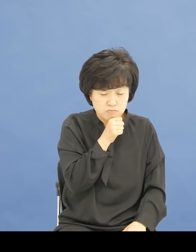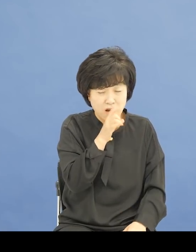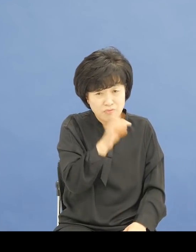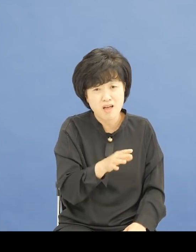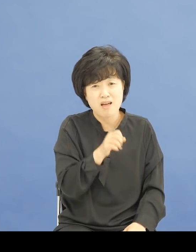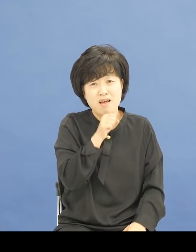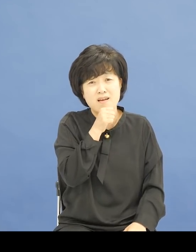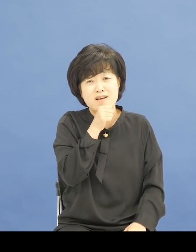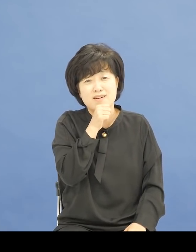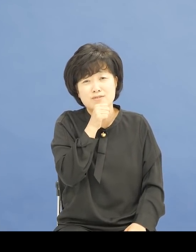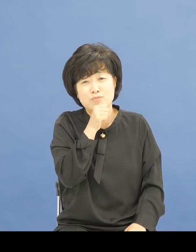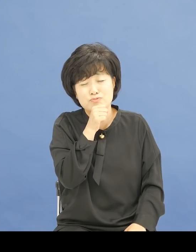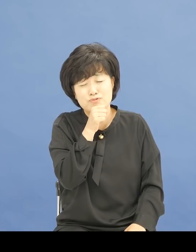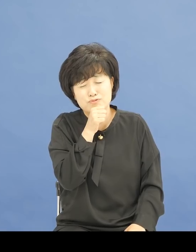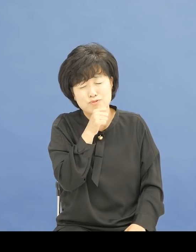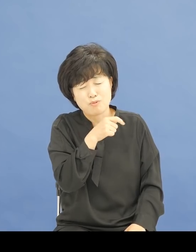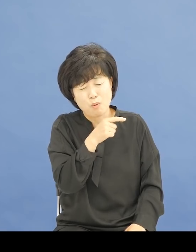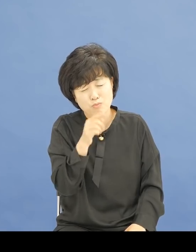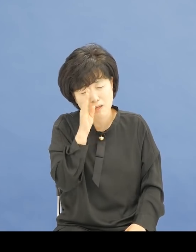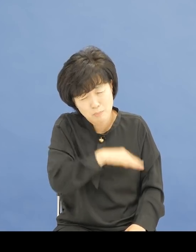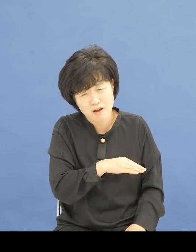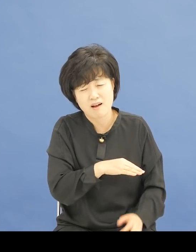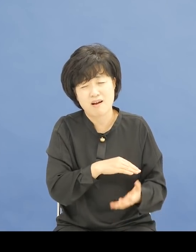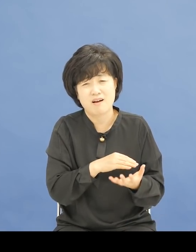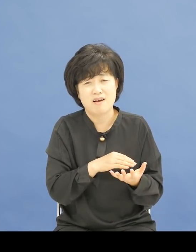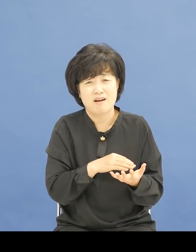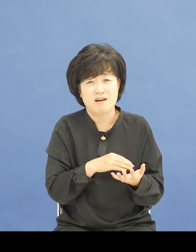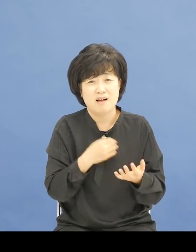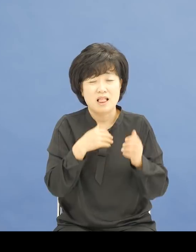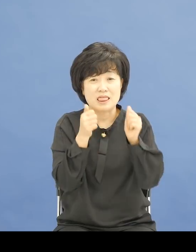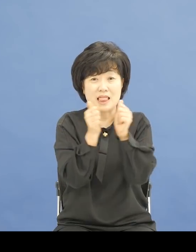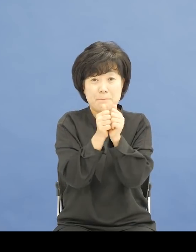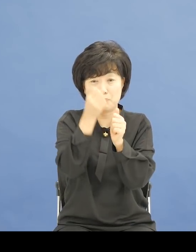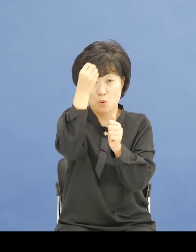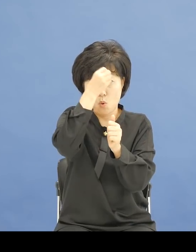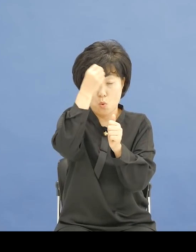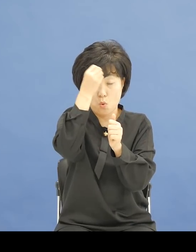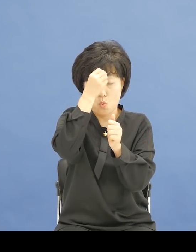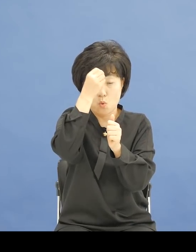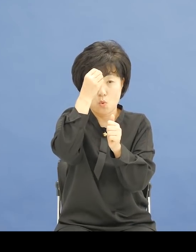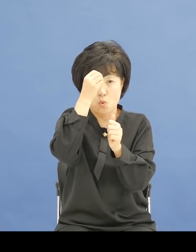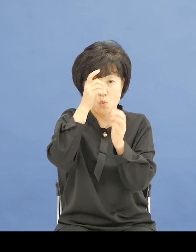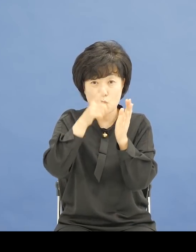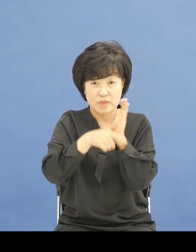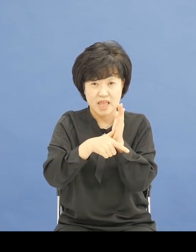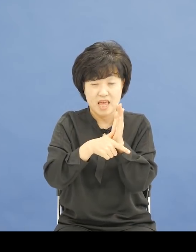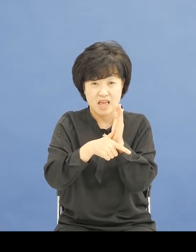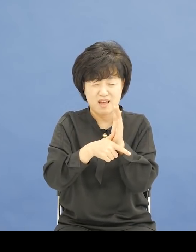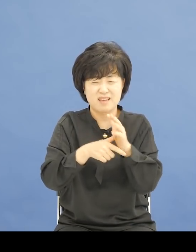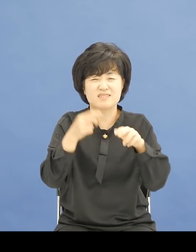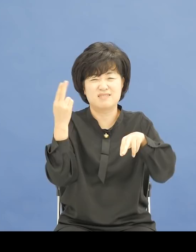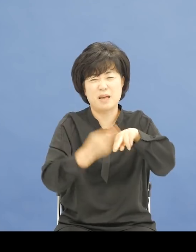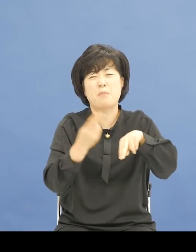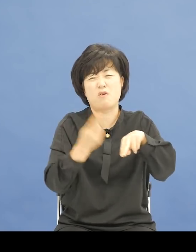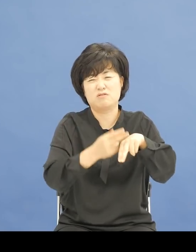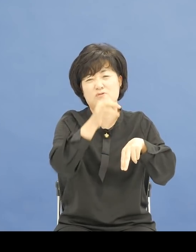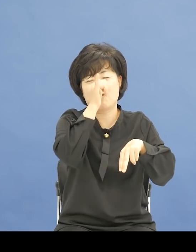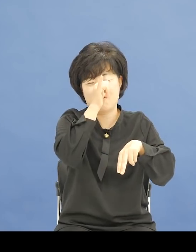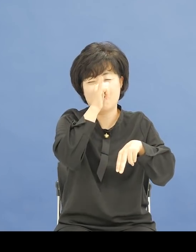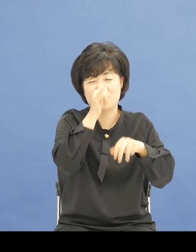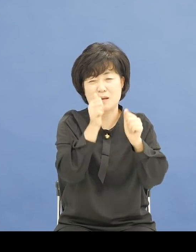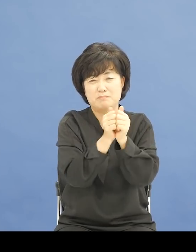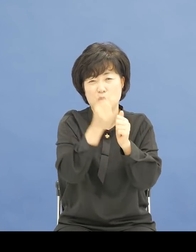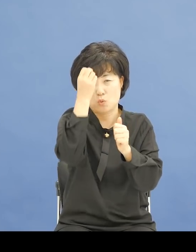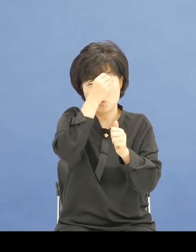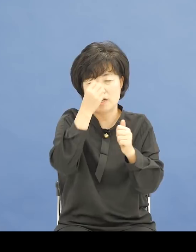성적이 너무 겸손해서 한 번은 이제 모의고사를 쳤는데 저희가 남고였거든요. 네네. 남고는 그때 당시만 해도 좀 체벌이 좀 심했지 않습니까?